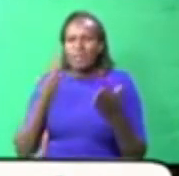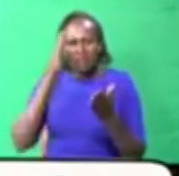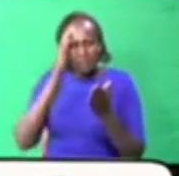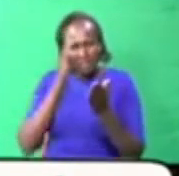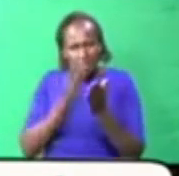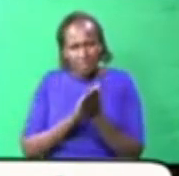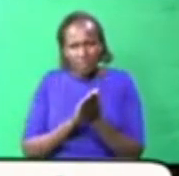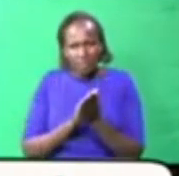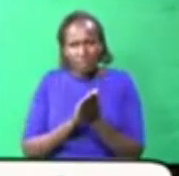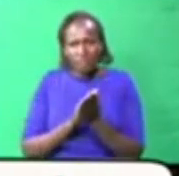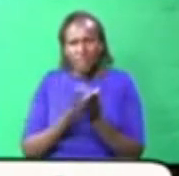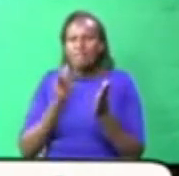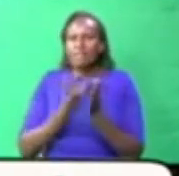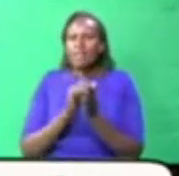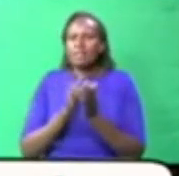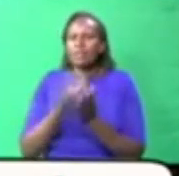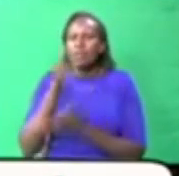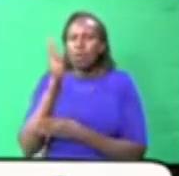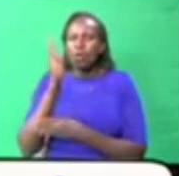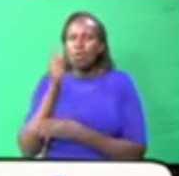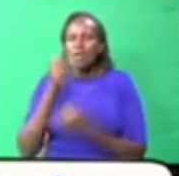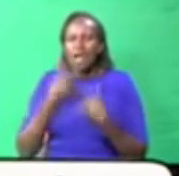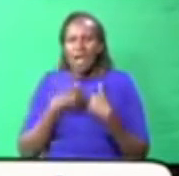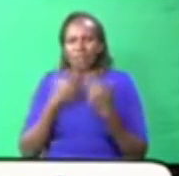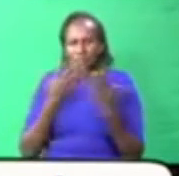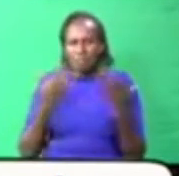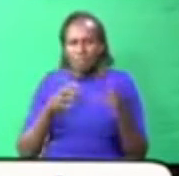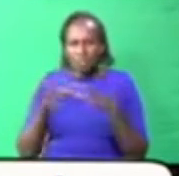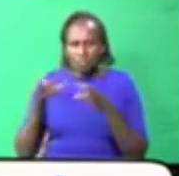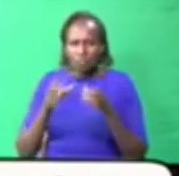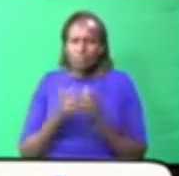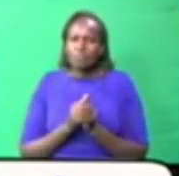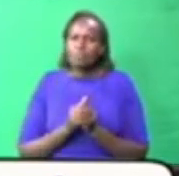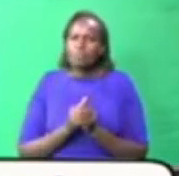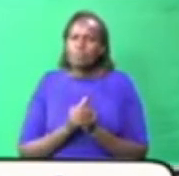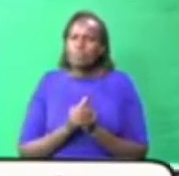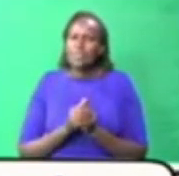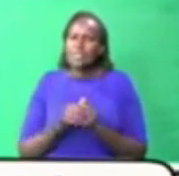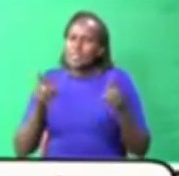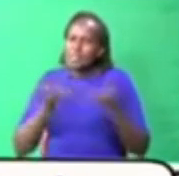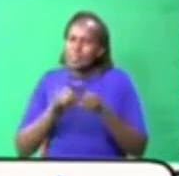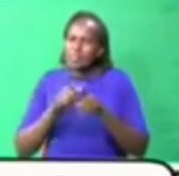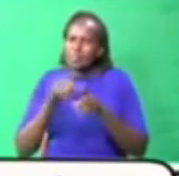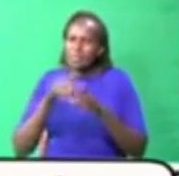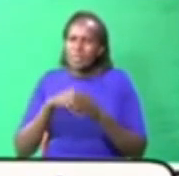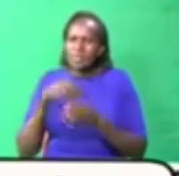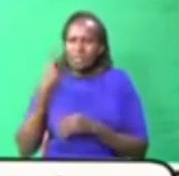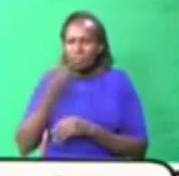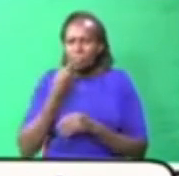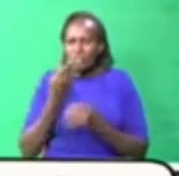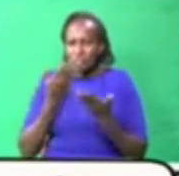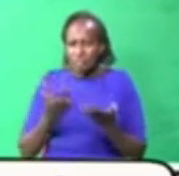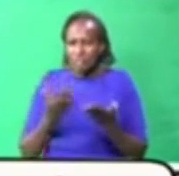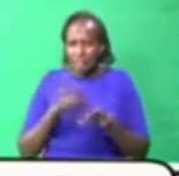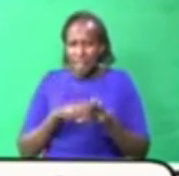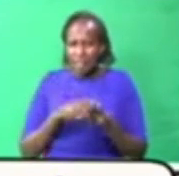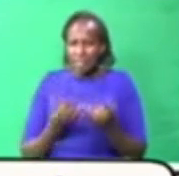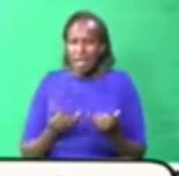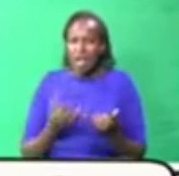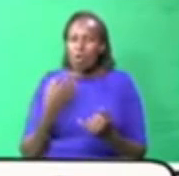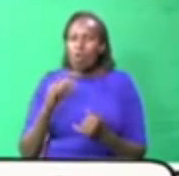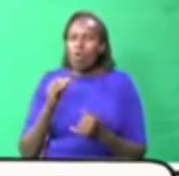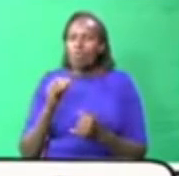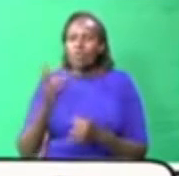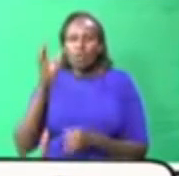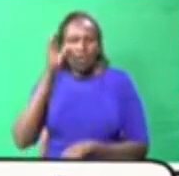with me. Yakoba kuna kitu Mungu anafanya kwenye kizazi chetu. Even in the face of this COVID-19 crisis, there is something